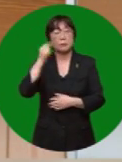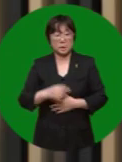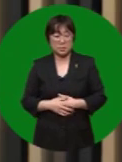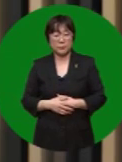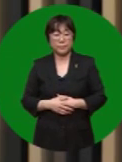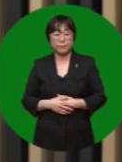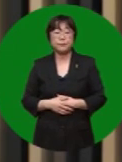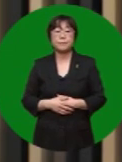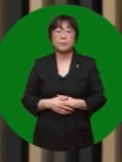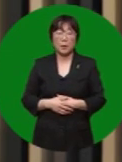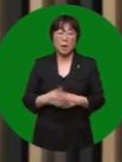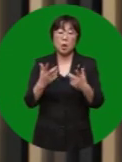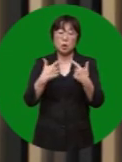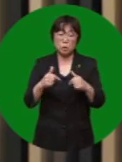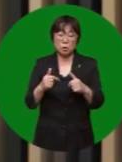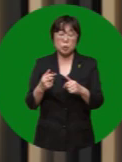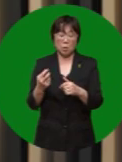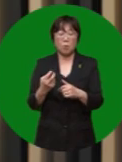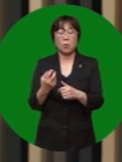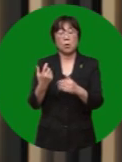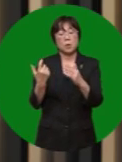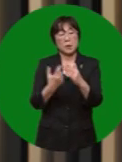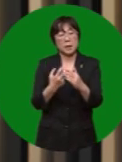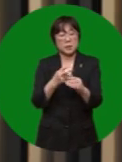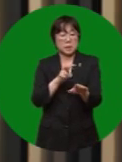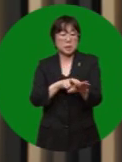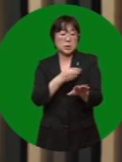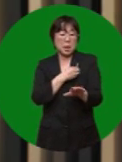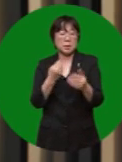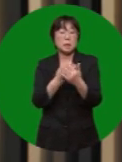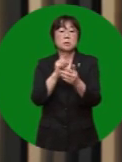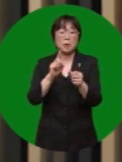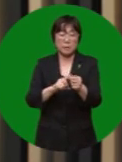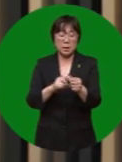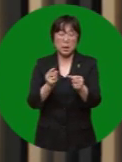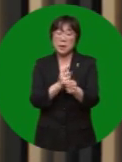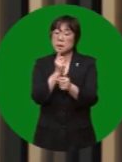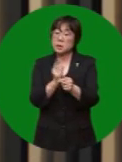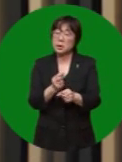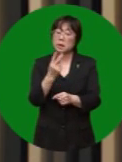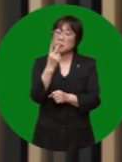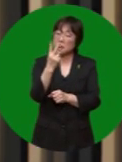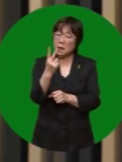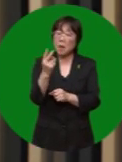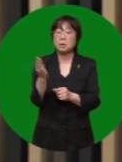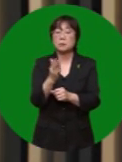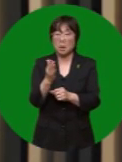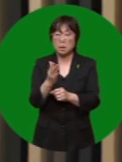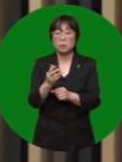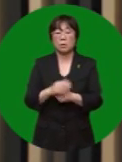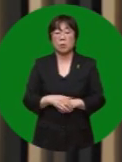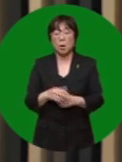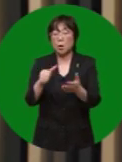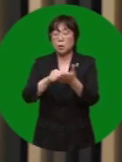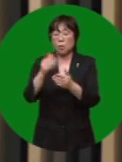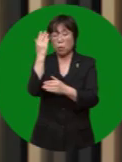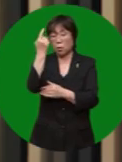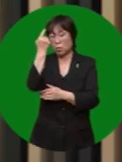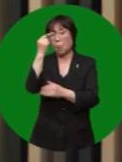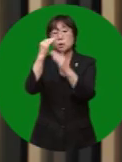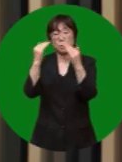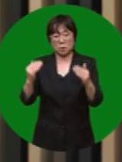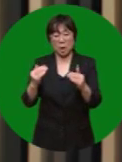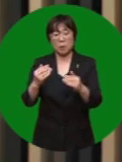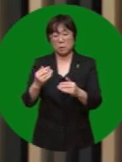。 通常耐震診断になるためには、年2回ほど行われている登録講習会